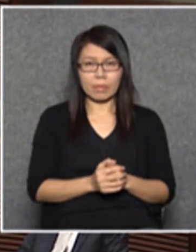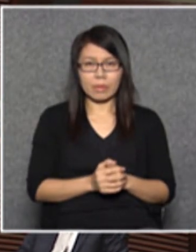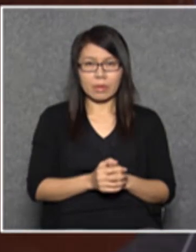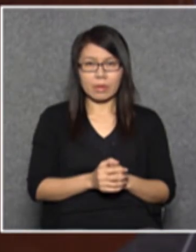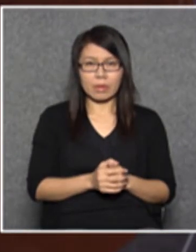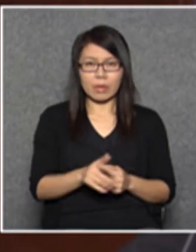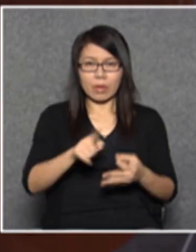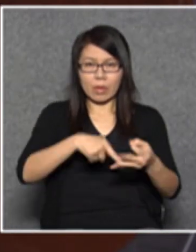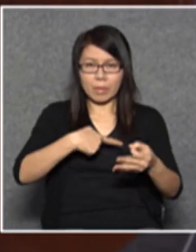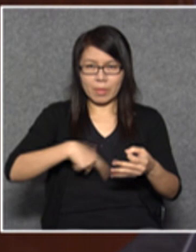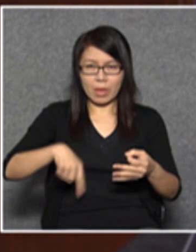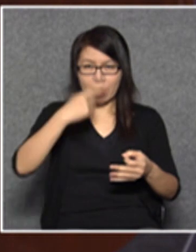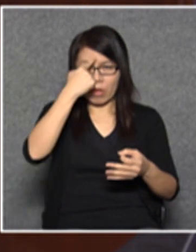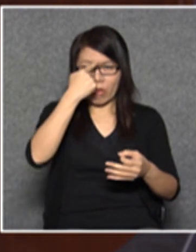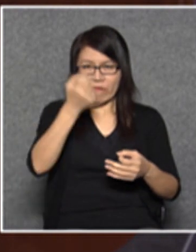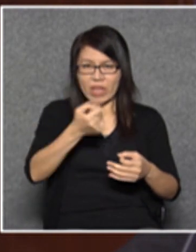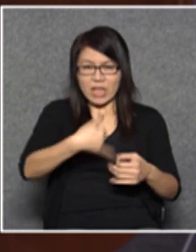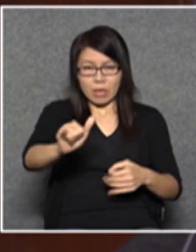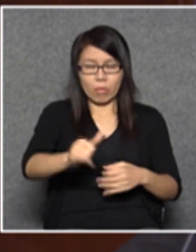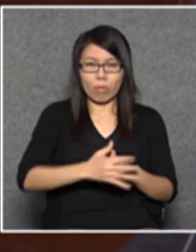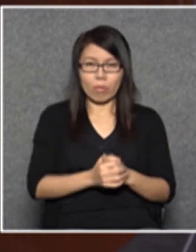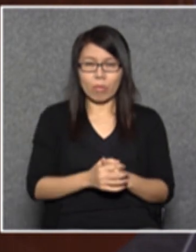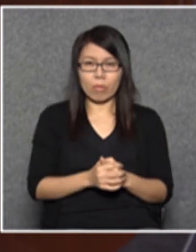梁國雄議員立即離開會議廳。